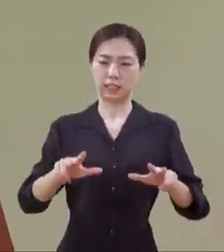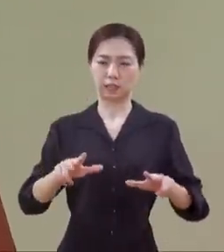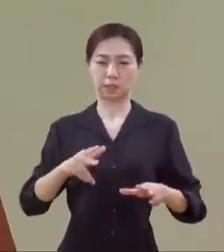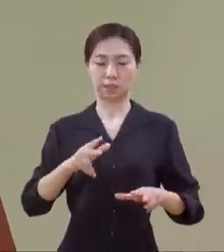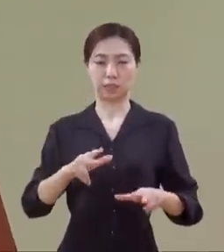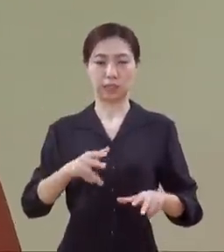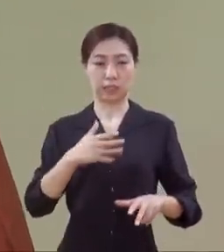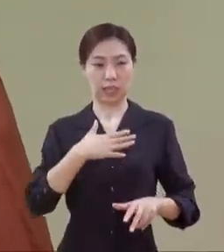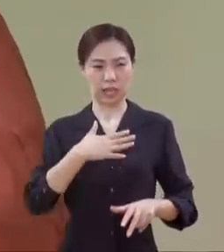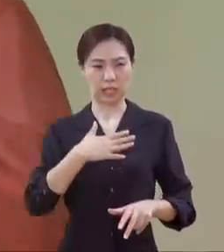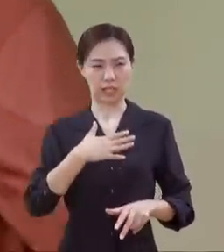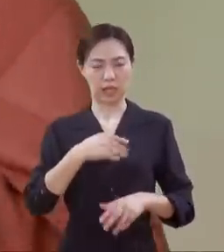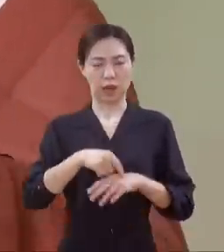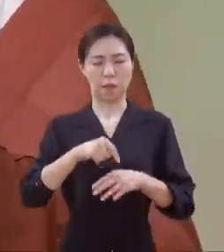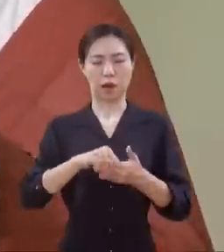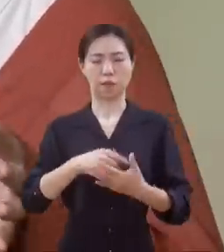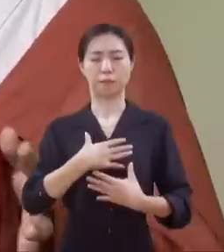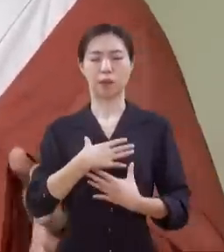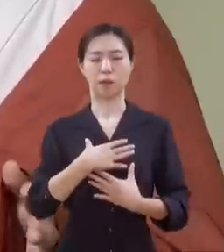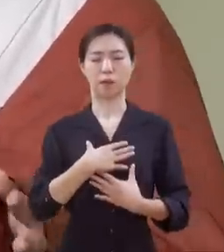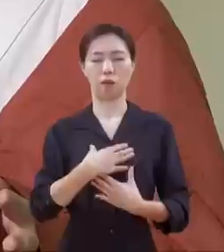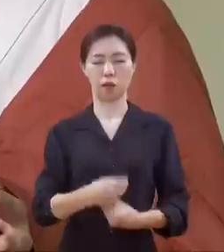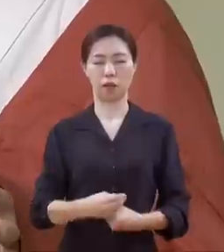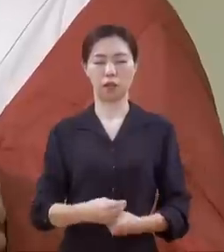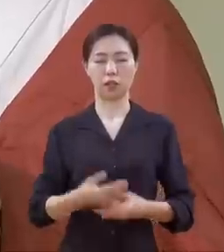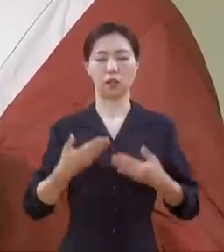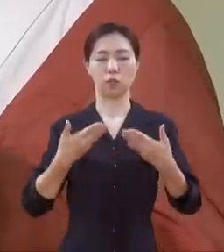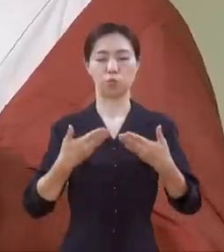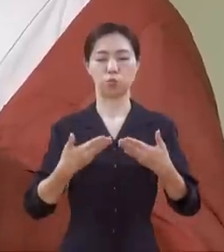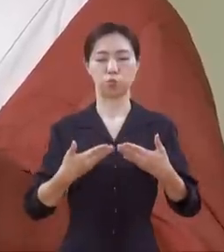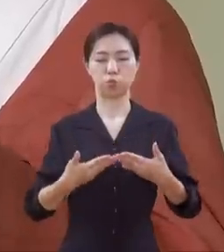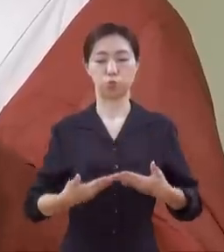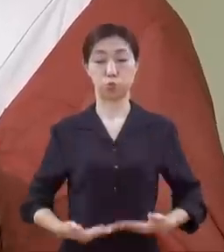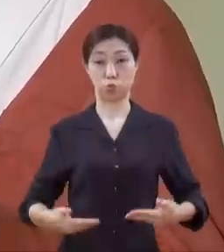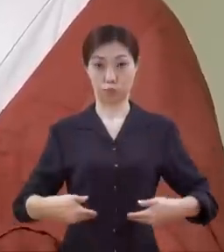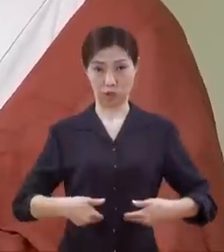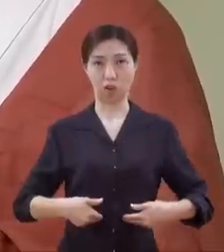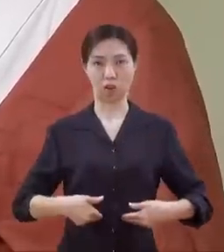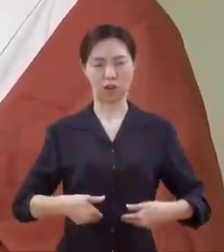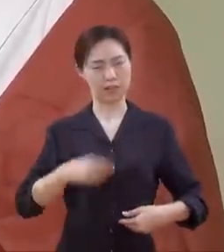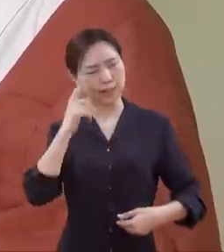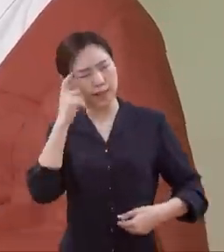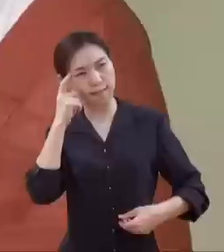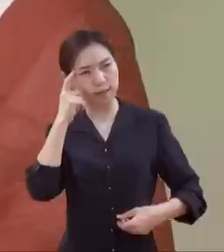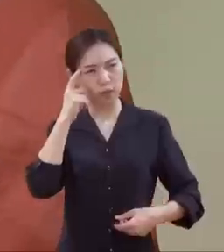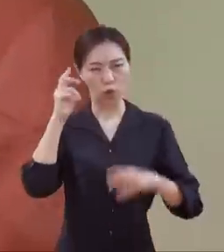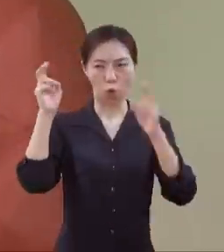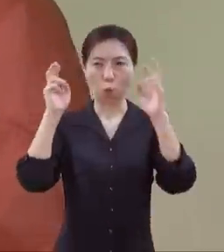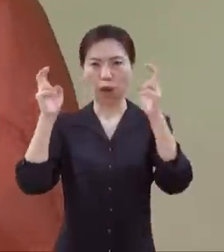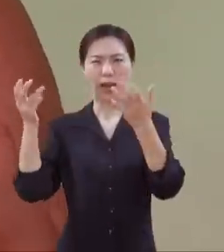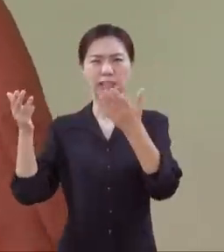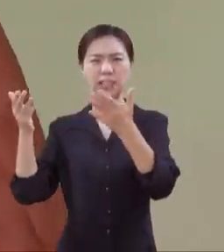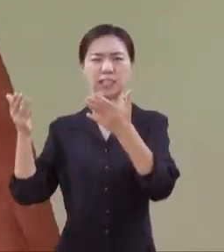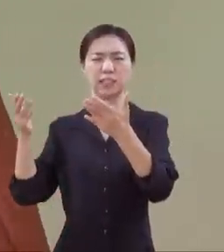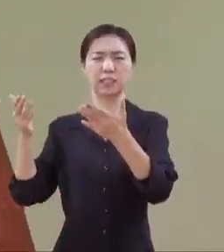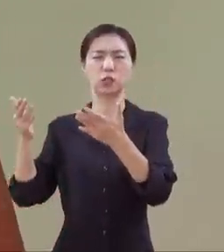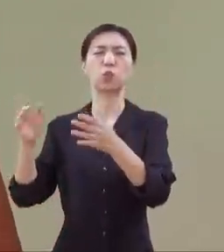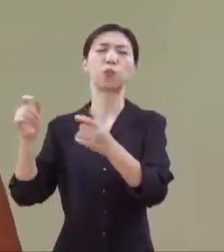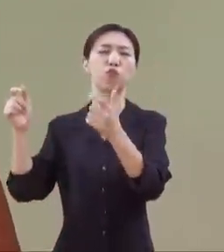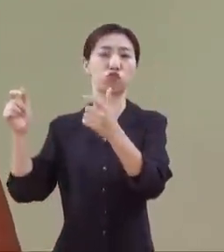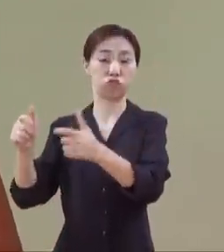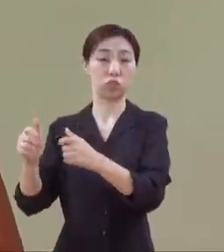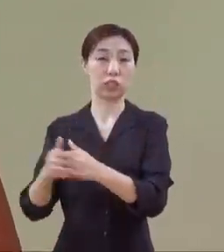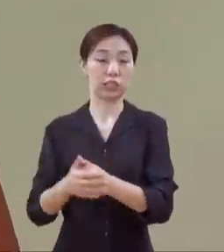좀 절에 좀 다니자 해서 이렇게 이제 좀 직장에 일도 좀 줄이고 가정에 있는 일들도